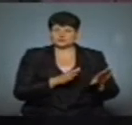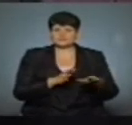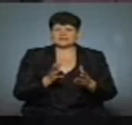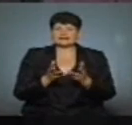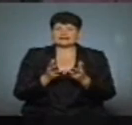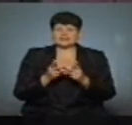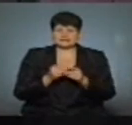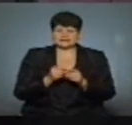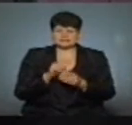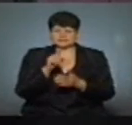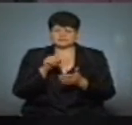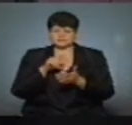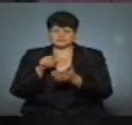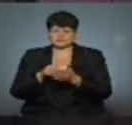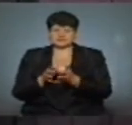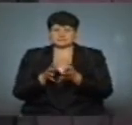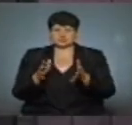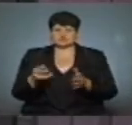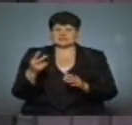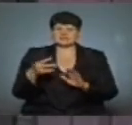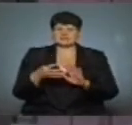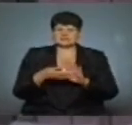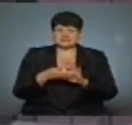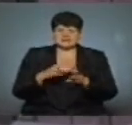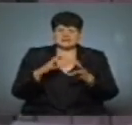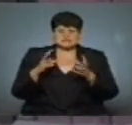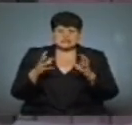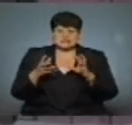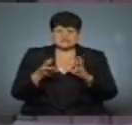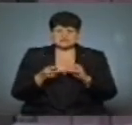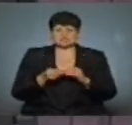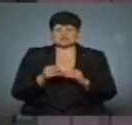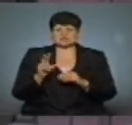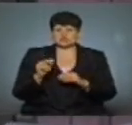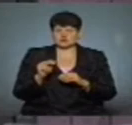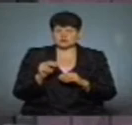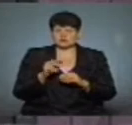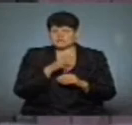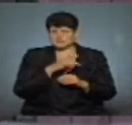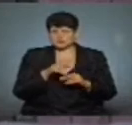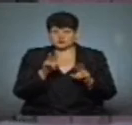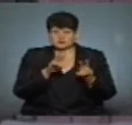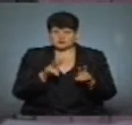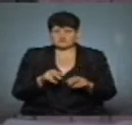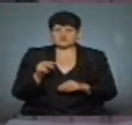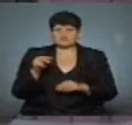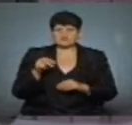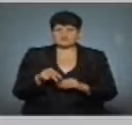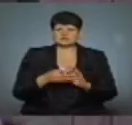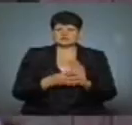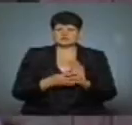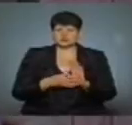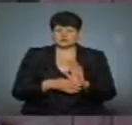підозр збільшилася на 29. І загальне число за період спостереження –